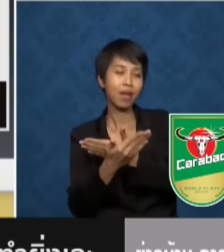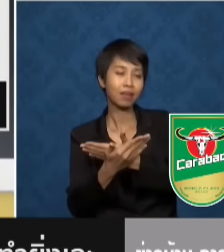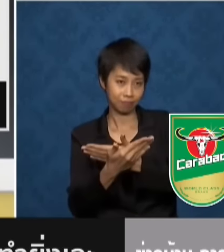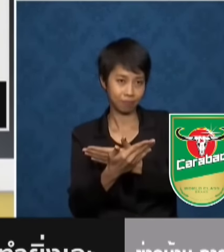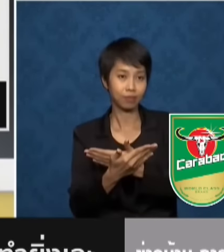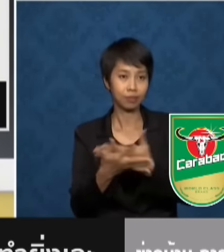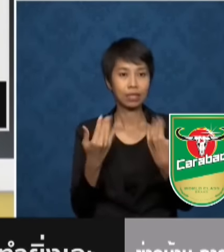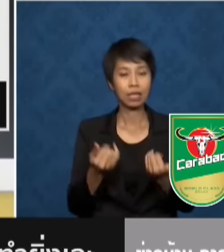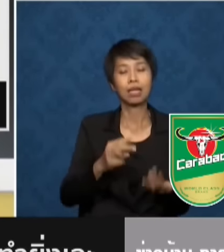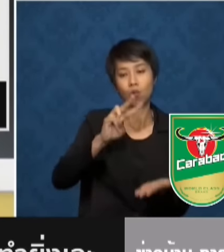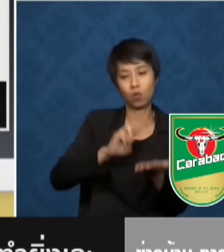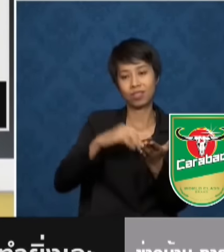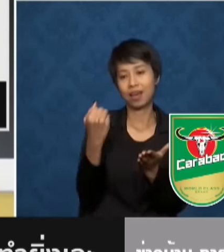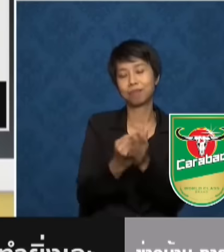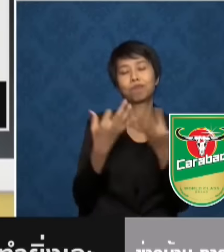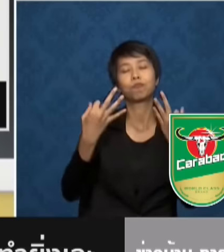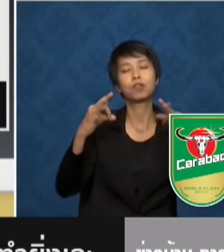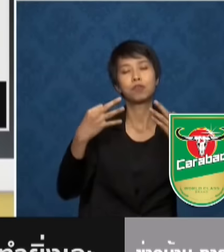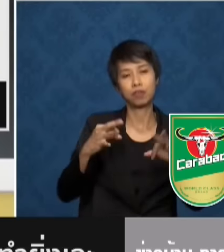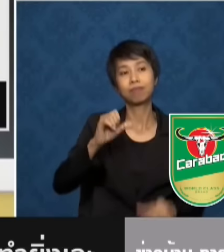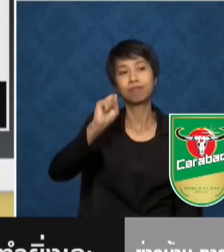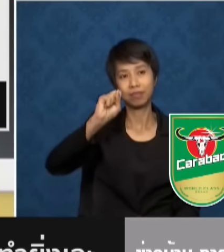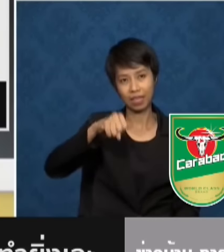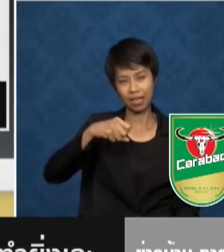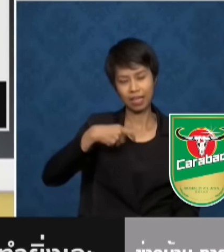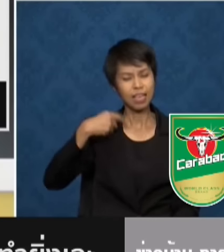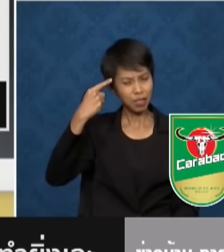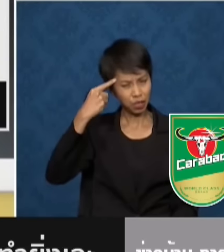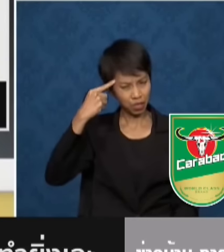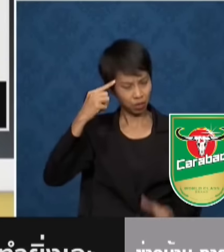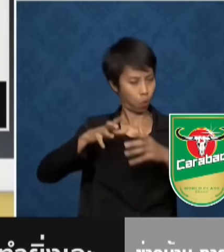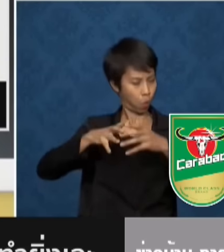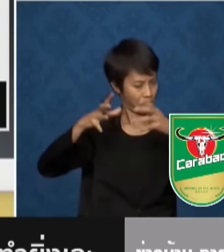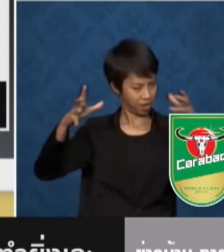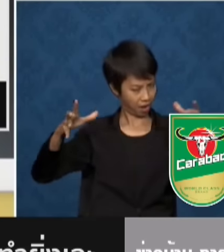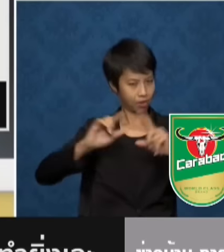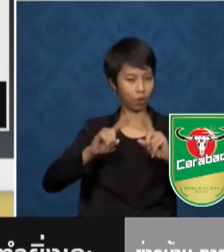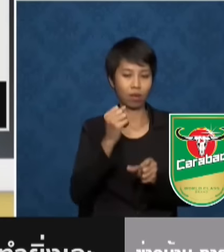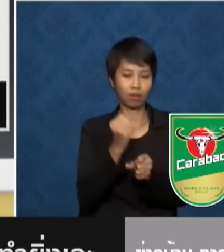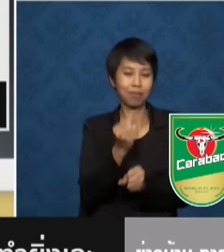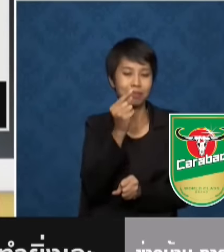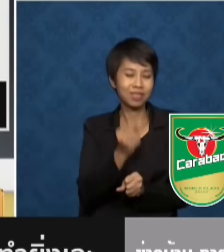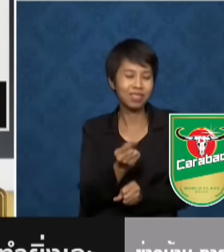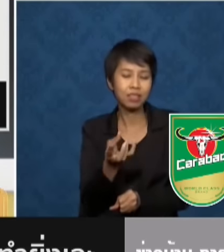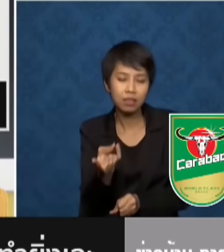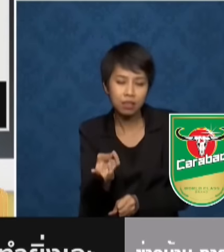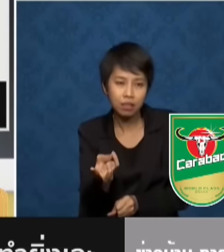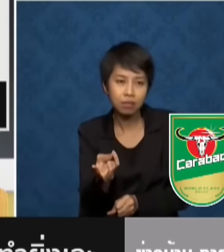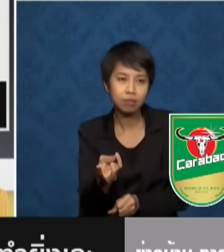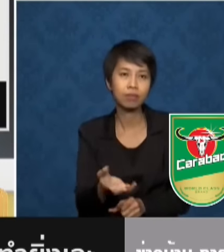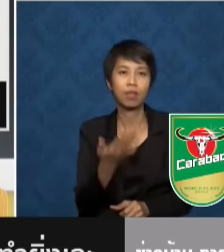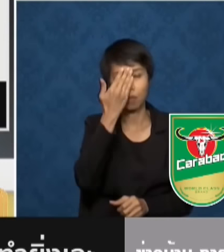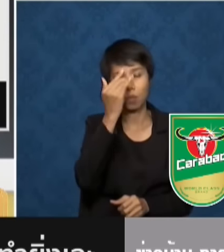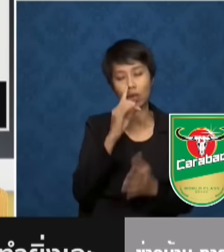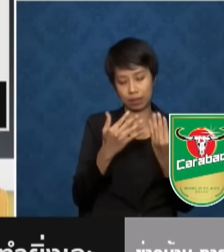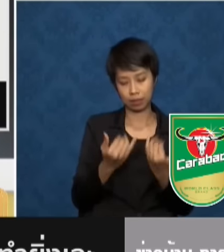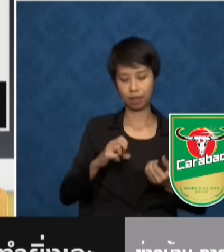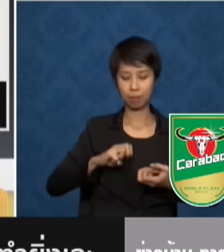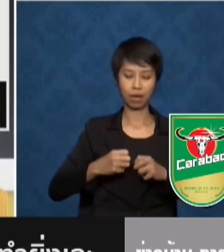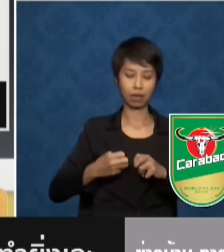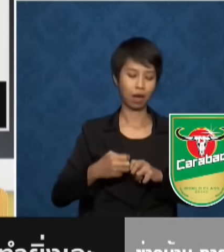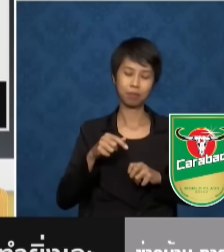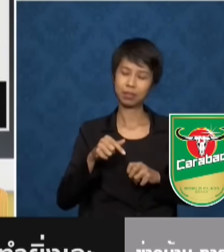ติมประจำปีได้หรืองบกลางปีขึ้นมาก็ได้โดยการกู้เพิ่มหรือกู้ชดเชยขาดดุลเต็มเพดานอยู่ที่100ล้านบาท ครับ อ่ะไปฟังบ